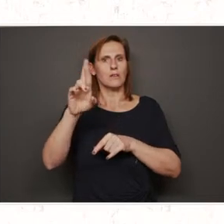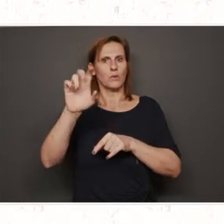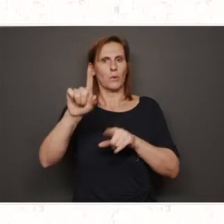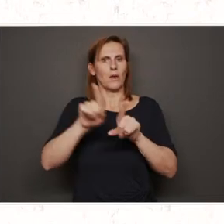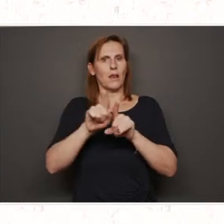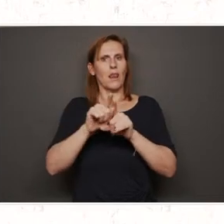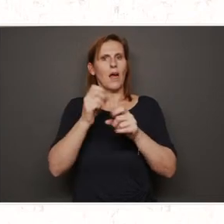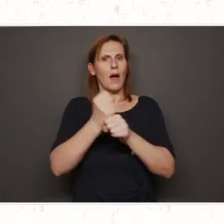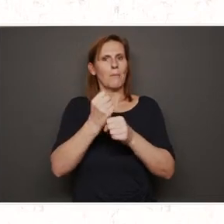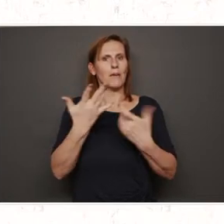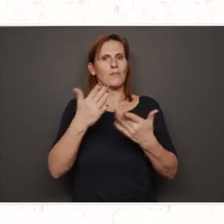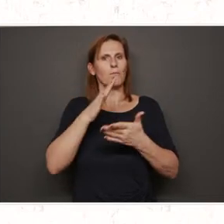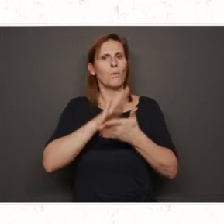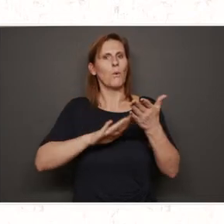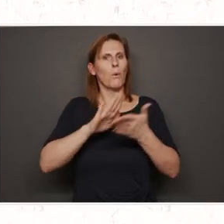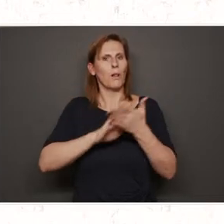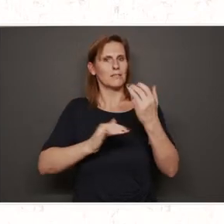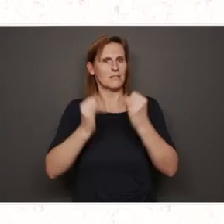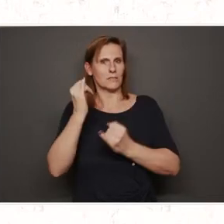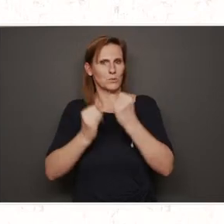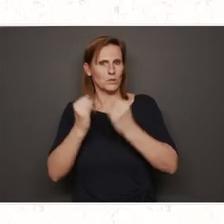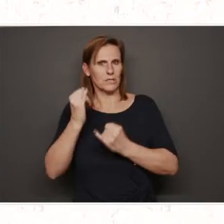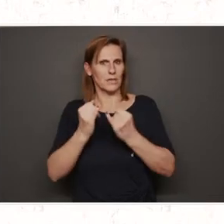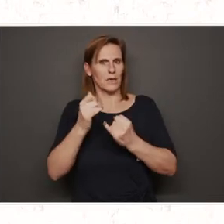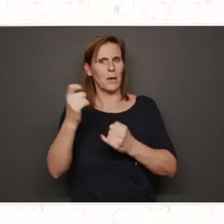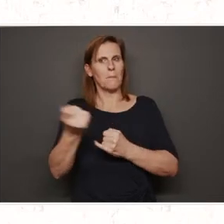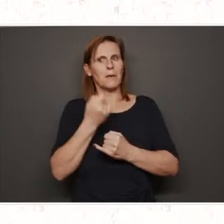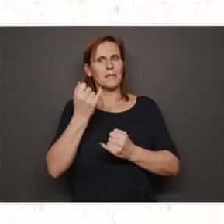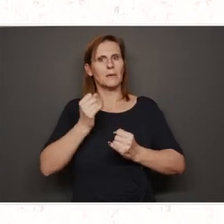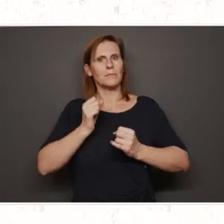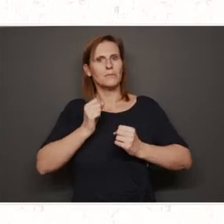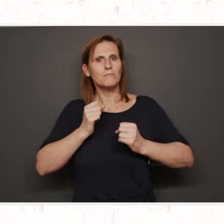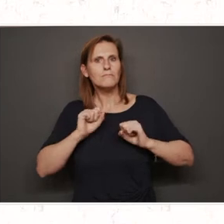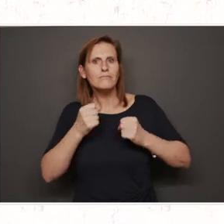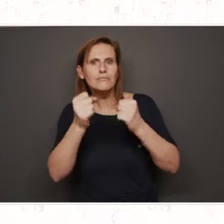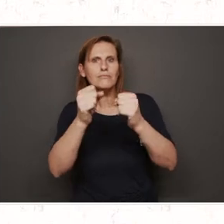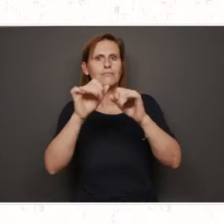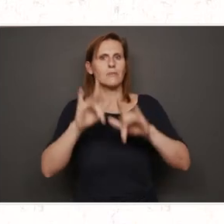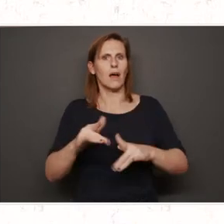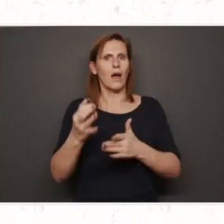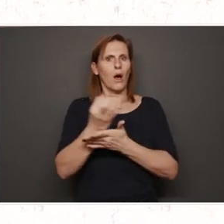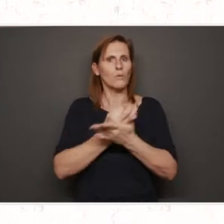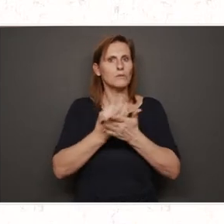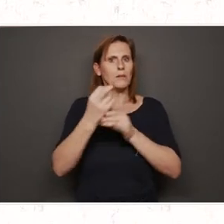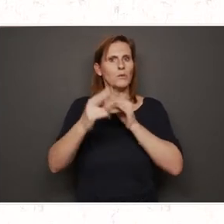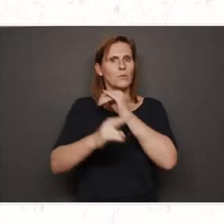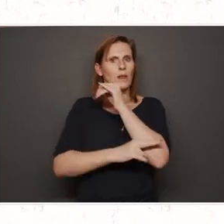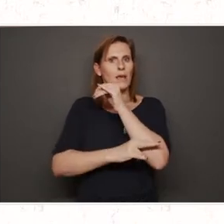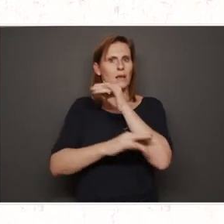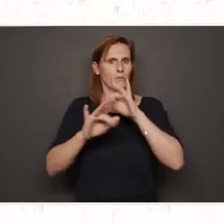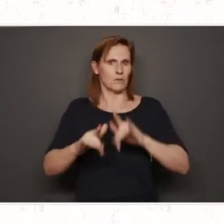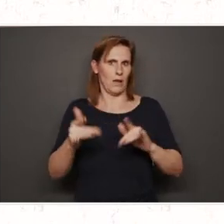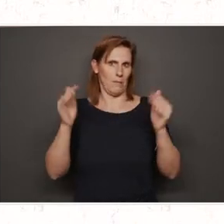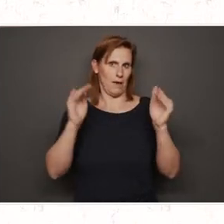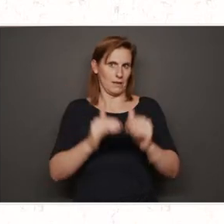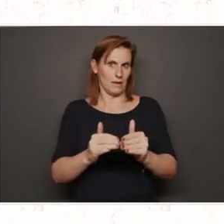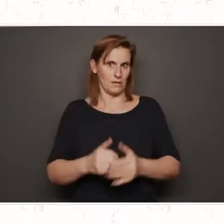Holzindustrie tätig. Der Betrieb engagiert sich vorbildlich bei der Ausbildung von Lehrlingen mit